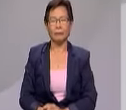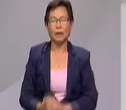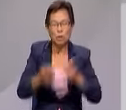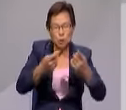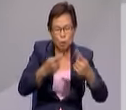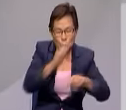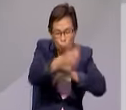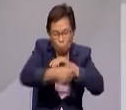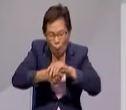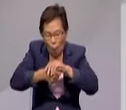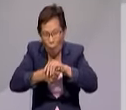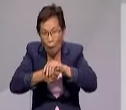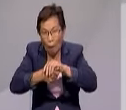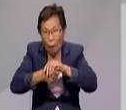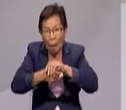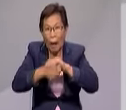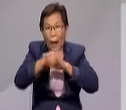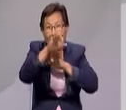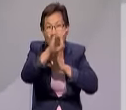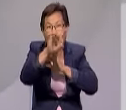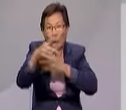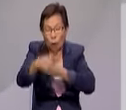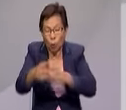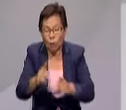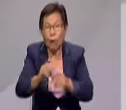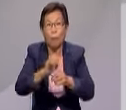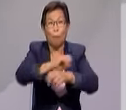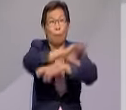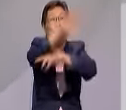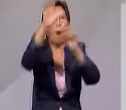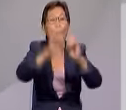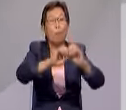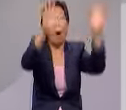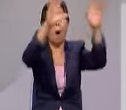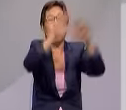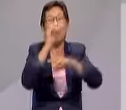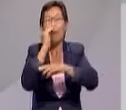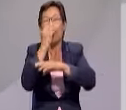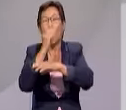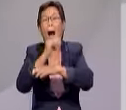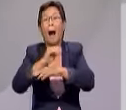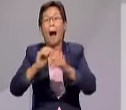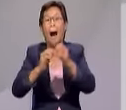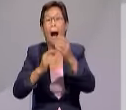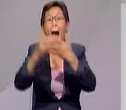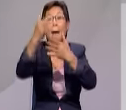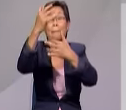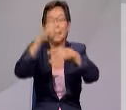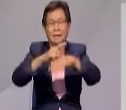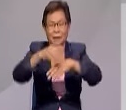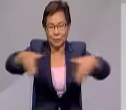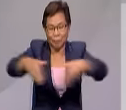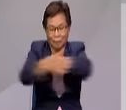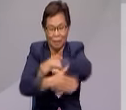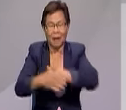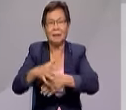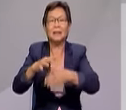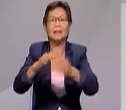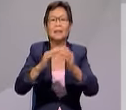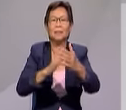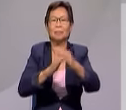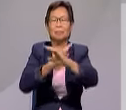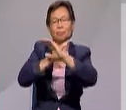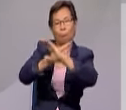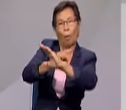Cubaan menyeludup masuk 84 kotak mercun dan bunga api di sempadan negara dipatahkan Agensi Kawalan Sempadan Malaysia